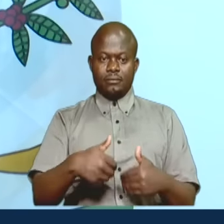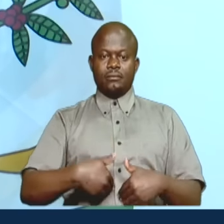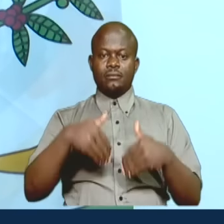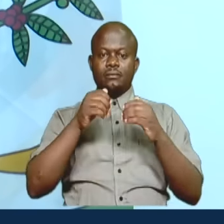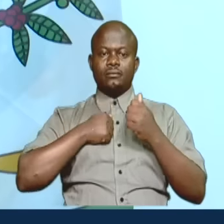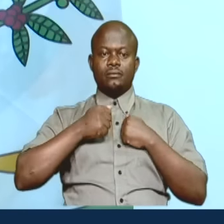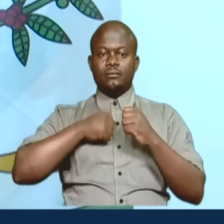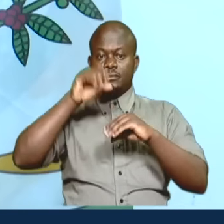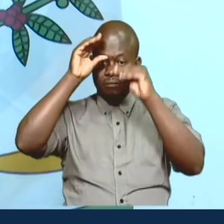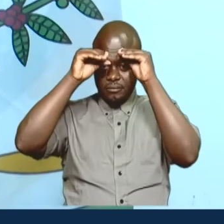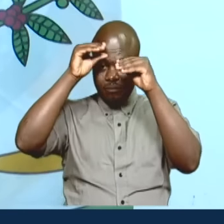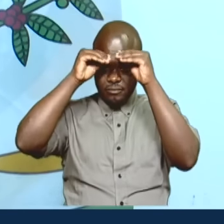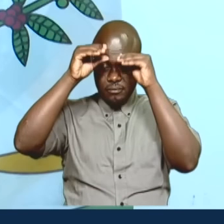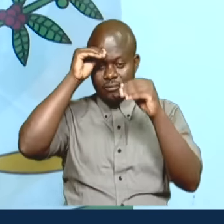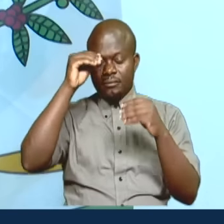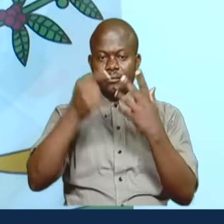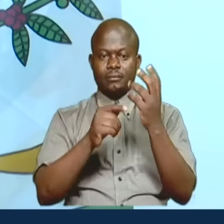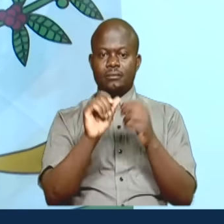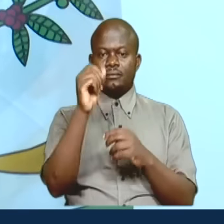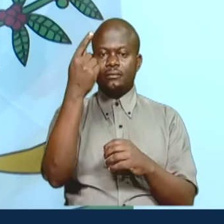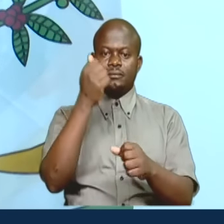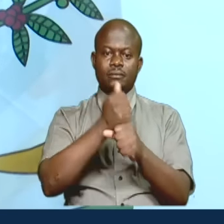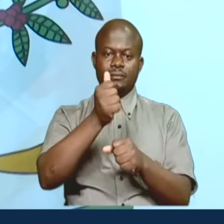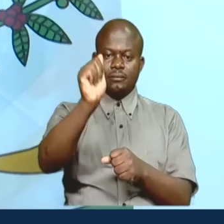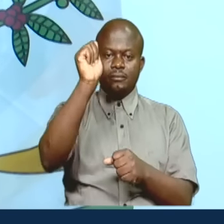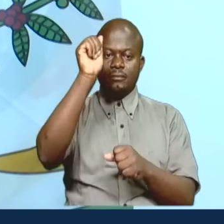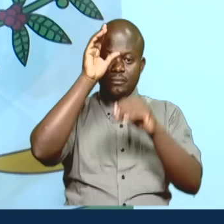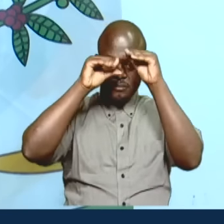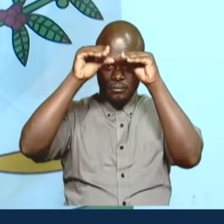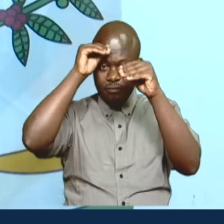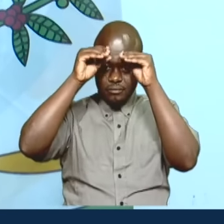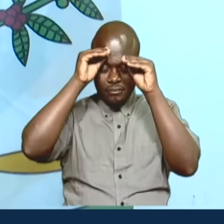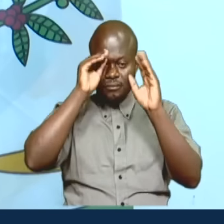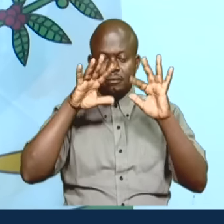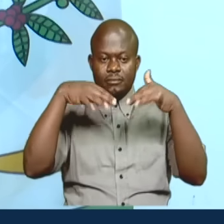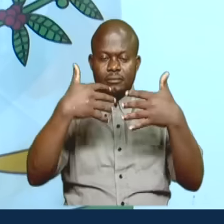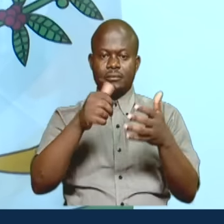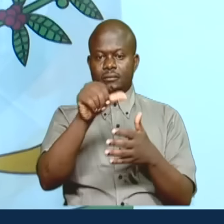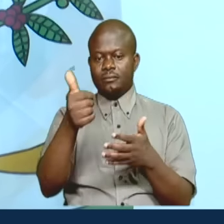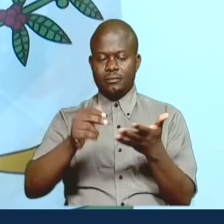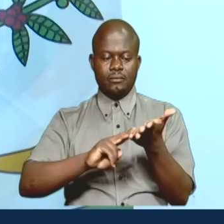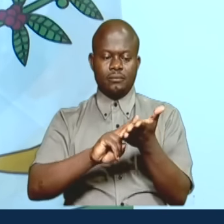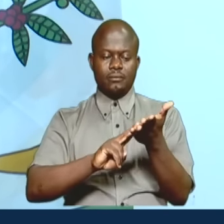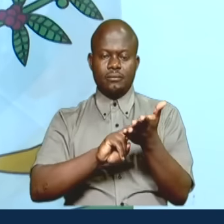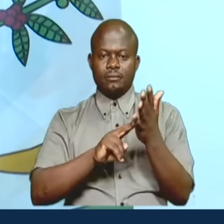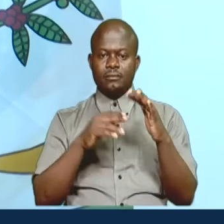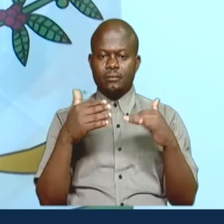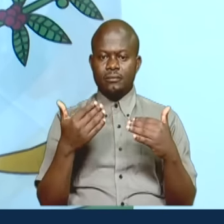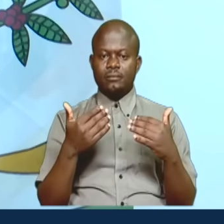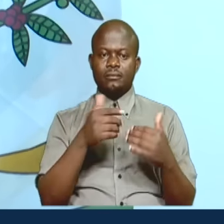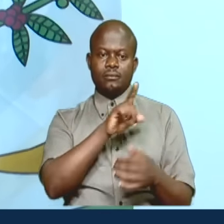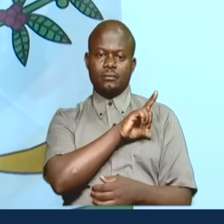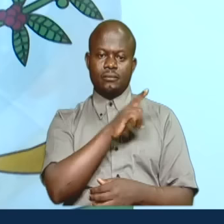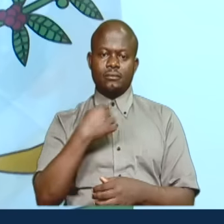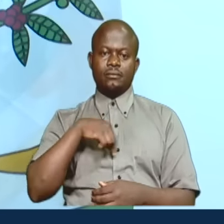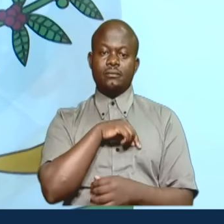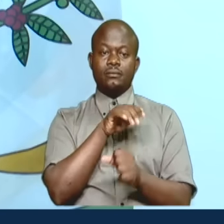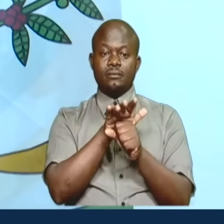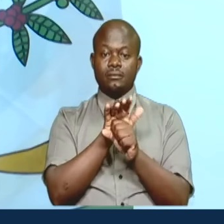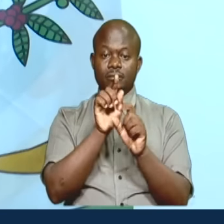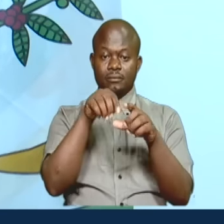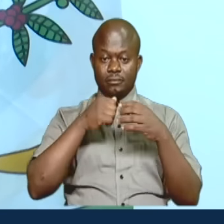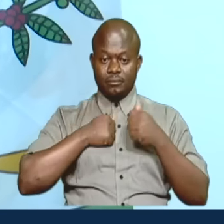ruriga. Ikintu cya mbere bakora, biga uko abandi bakoresha amahirwe. Twebwe dukunda gusanga mu